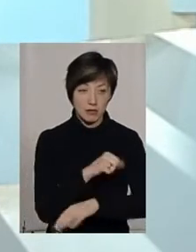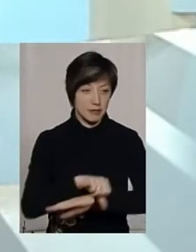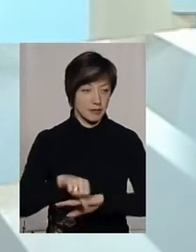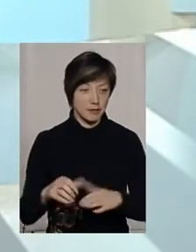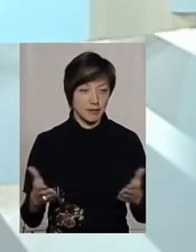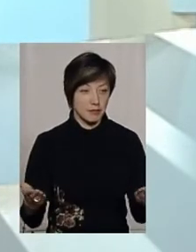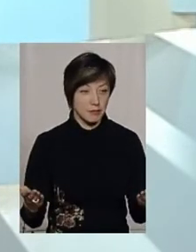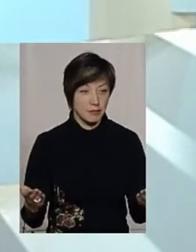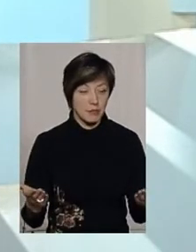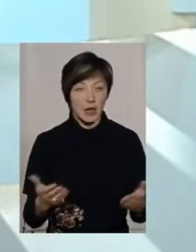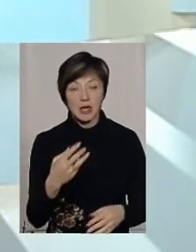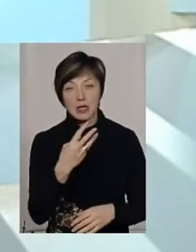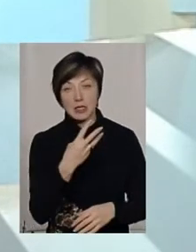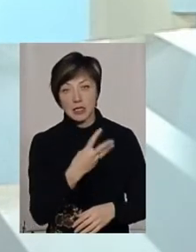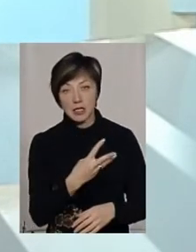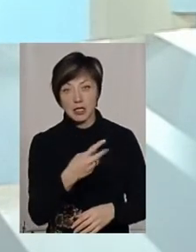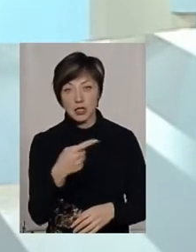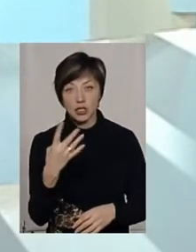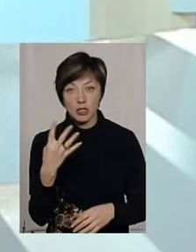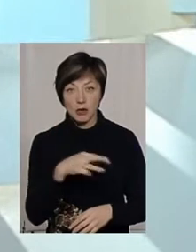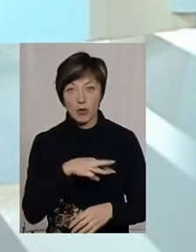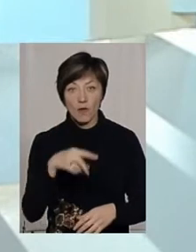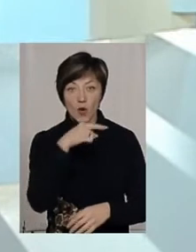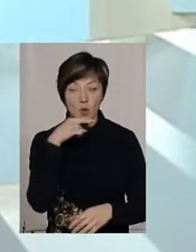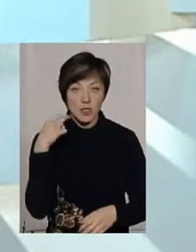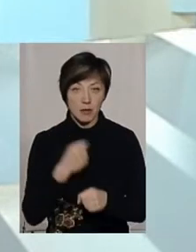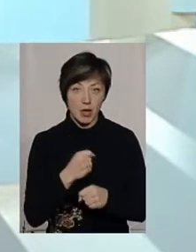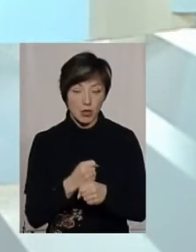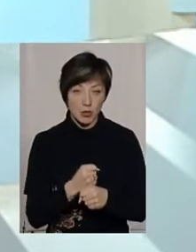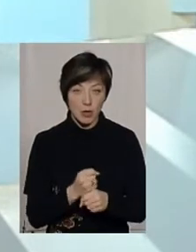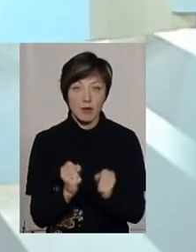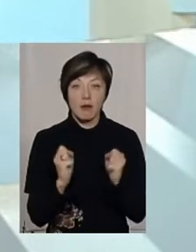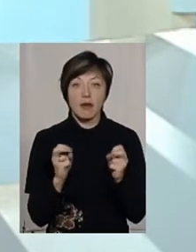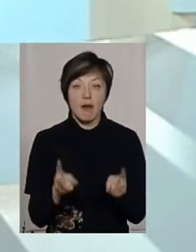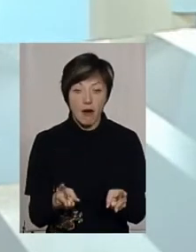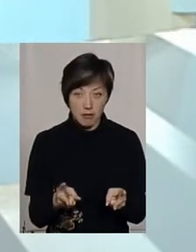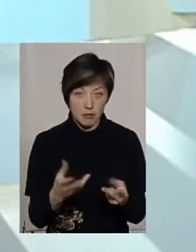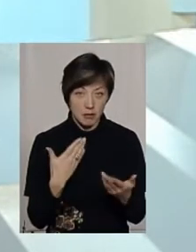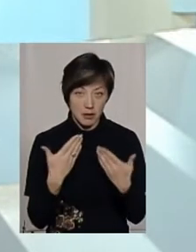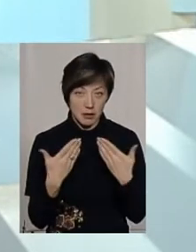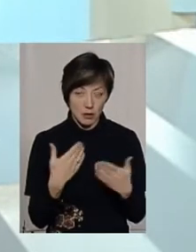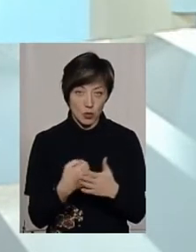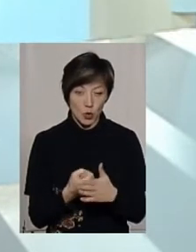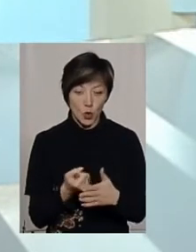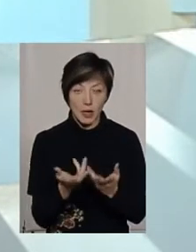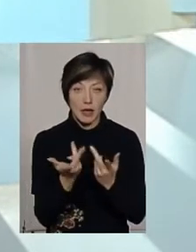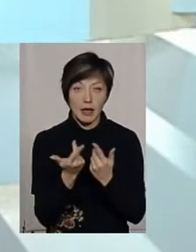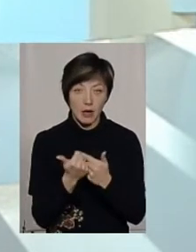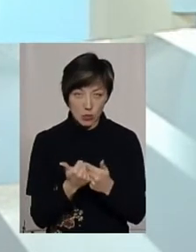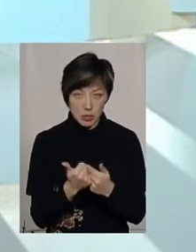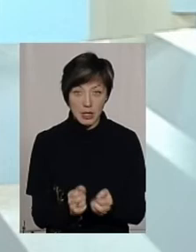заробітки. 3-4 мільйони в Росії працюють. Як тут підійти до